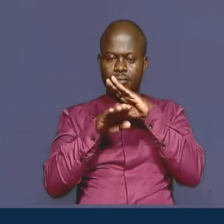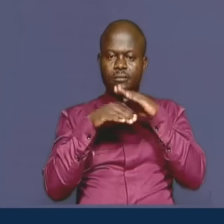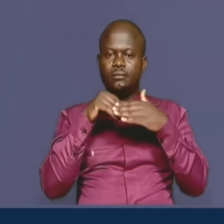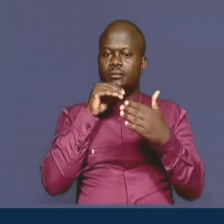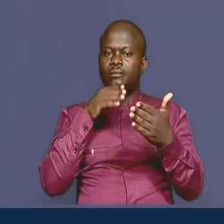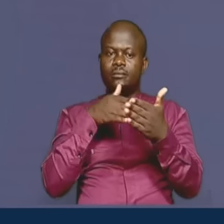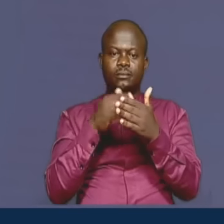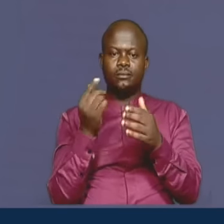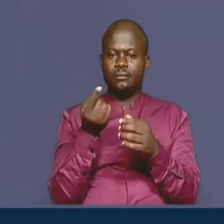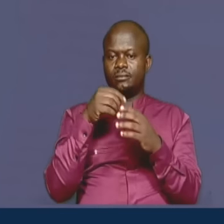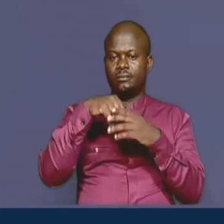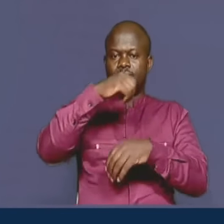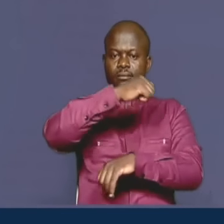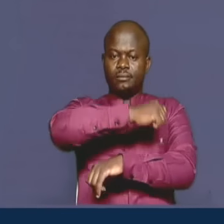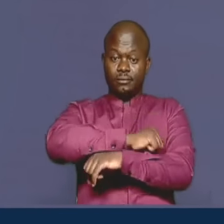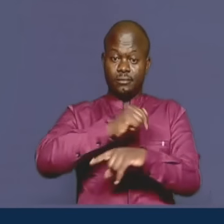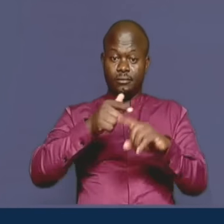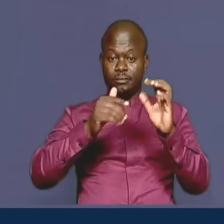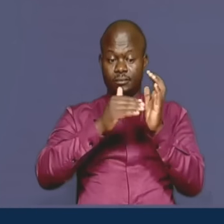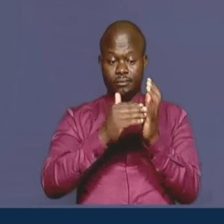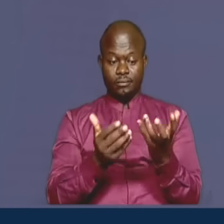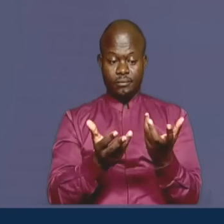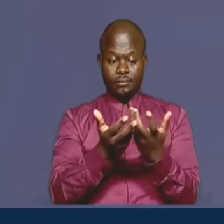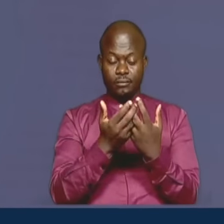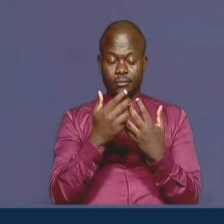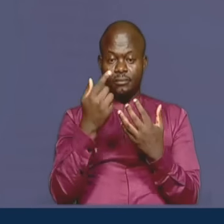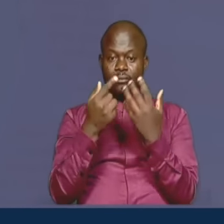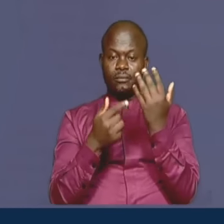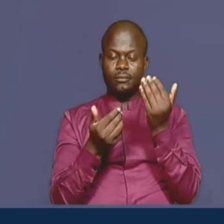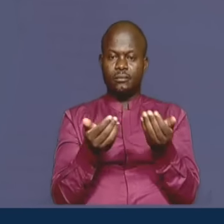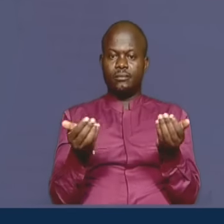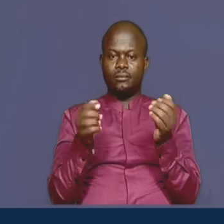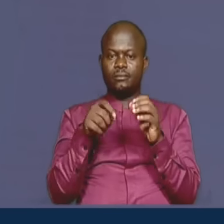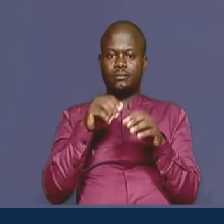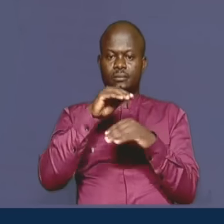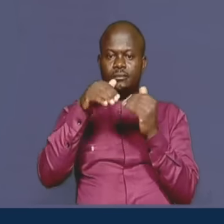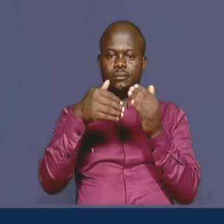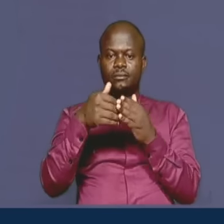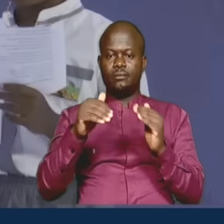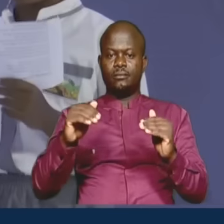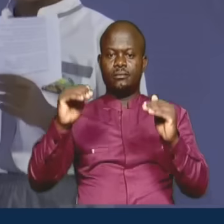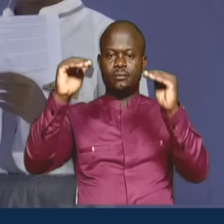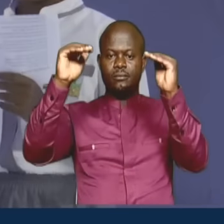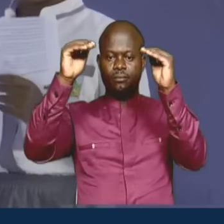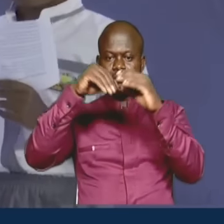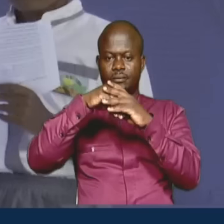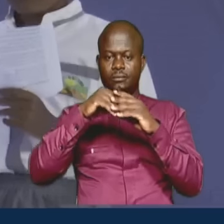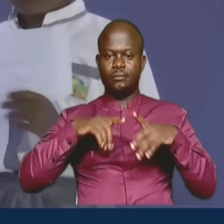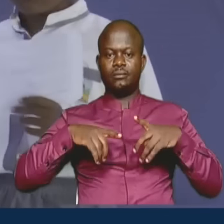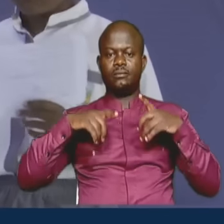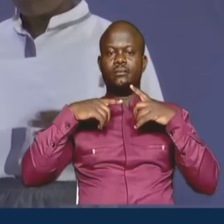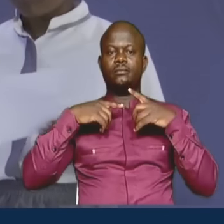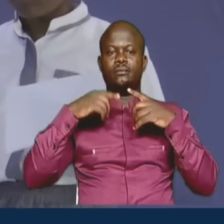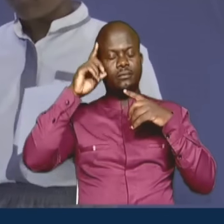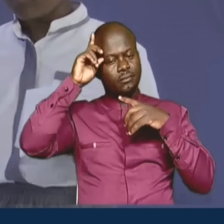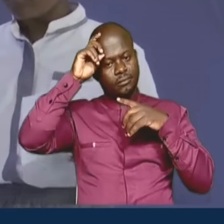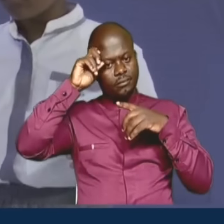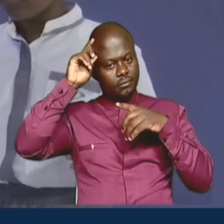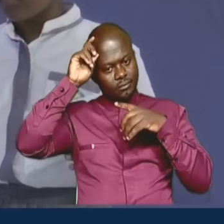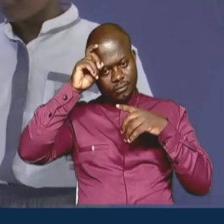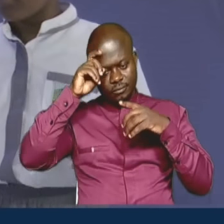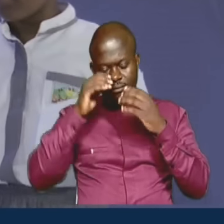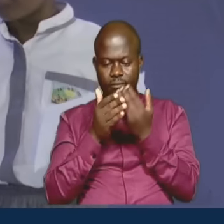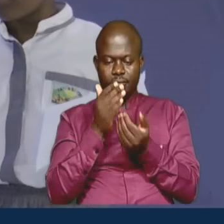bitagarukira gusa mu mashuri ahubwo ko bijyana n'iby'umwana akenera byose mu mikurire birimo imibereho imitekereze